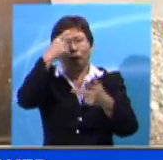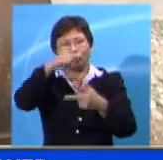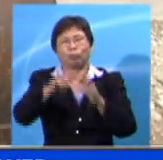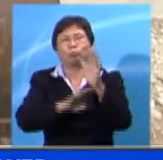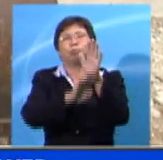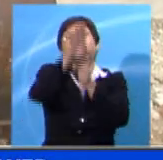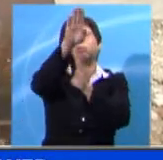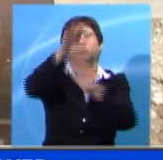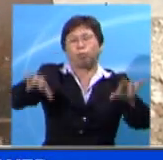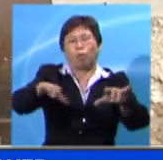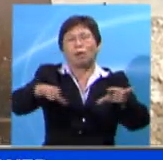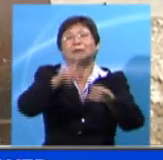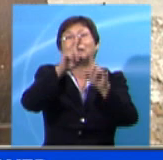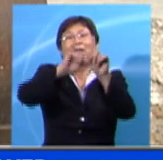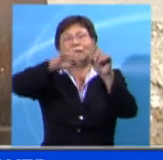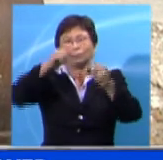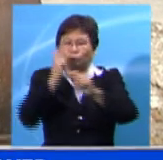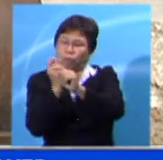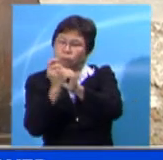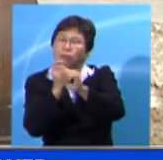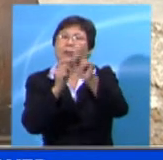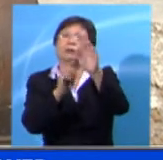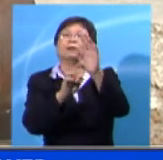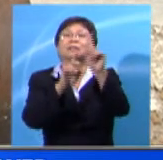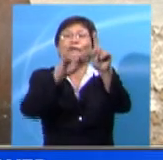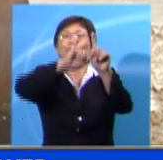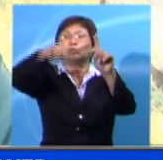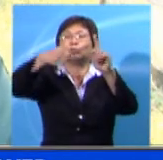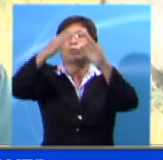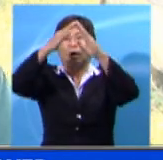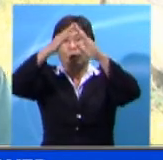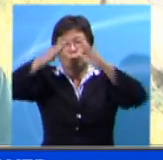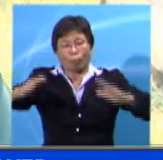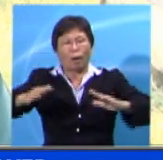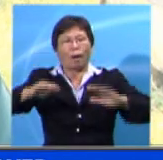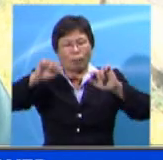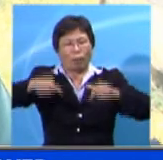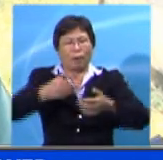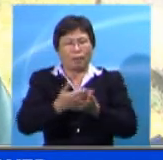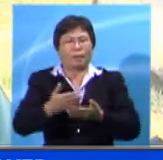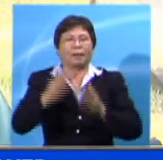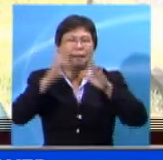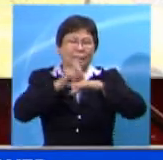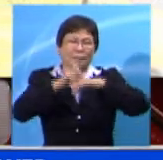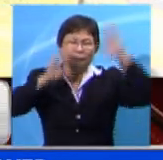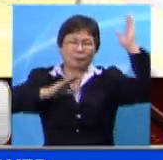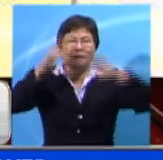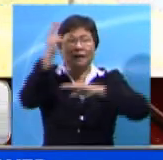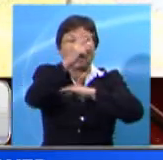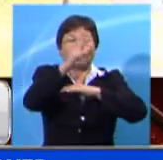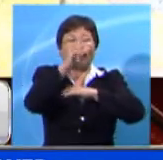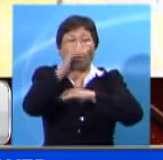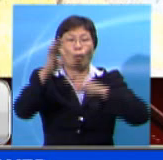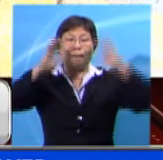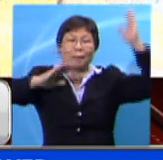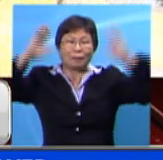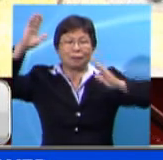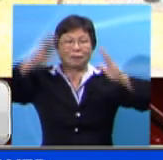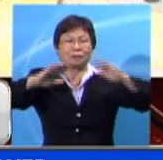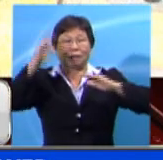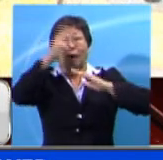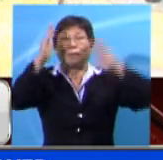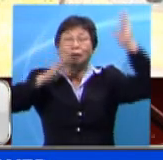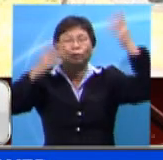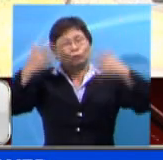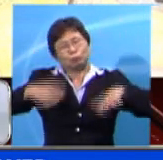membangunkan sat juta rumah mampu milik di Malaysia and as you know government of Malaysia is has